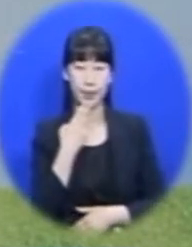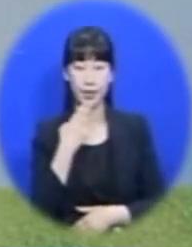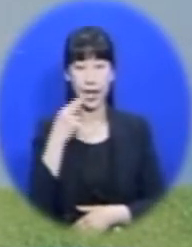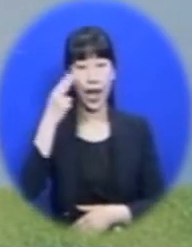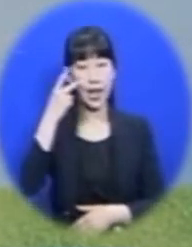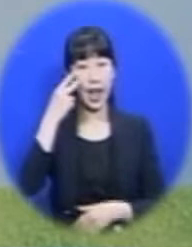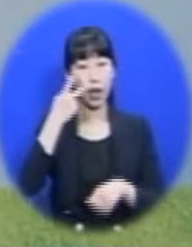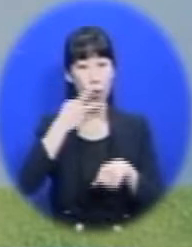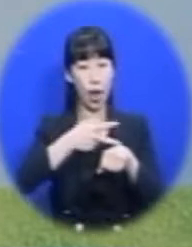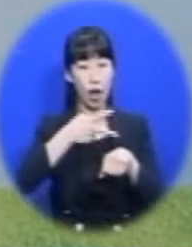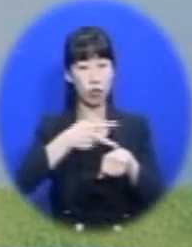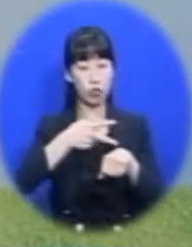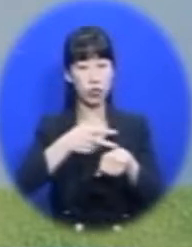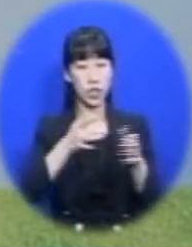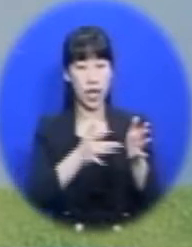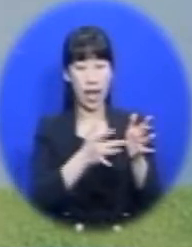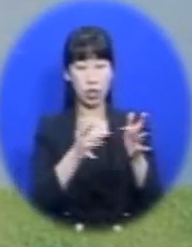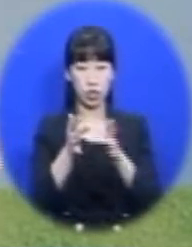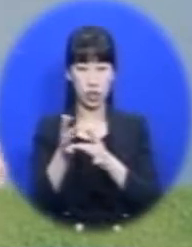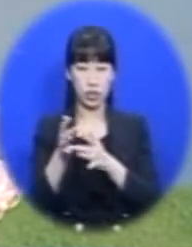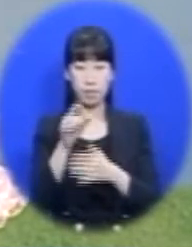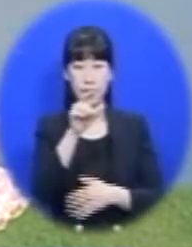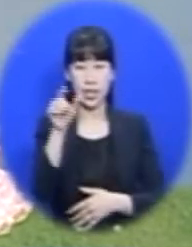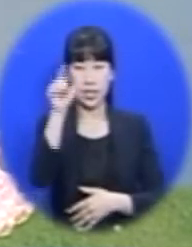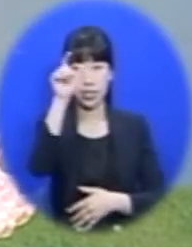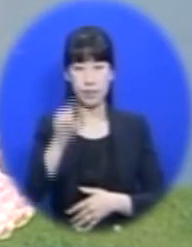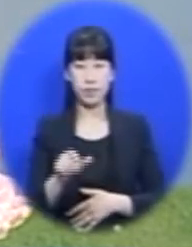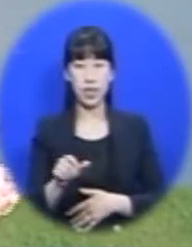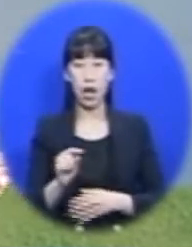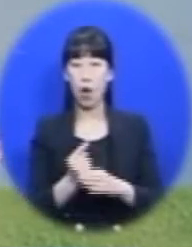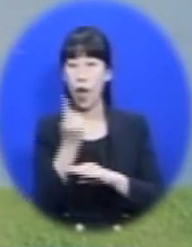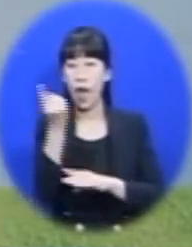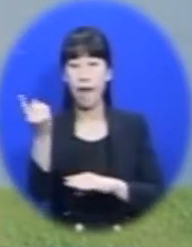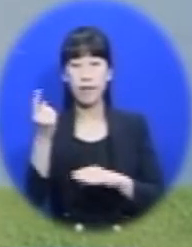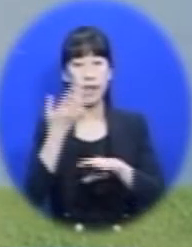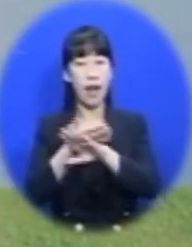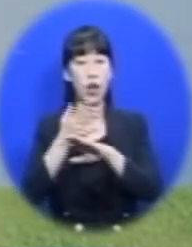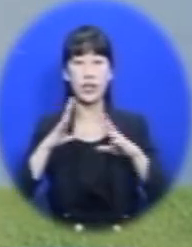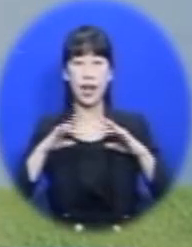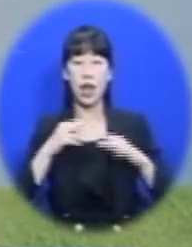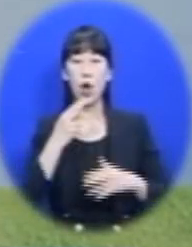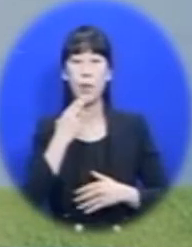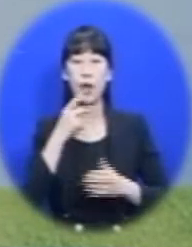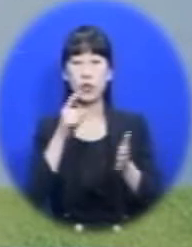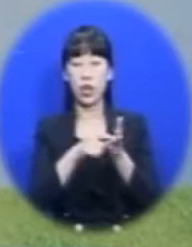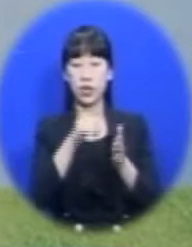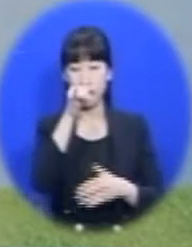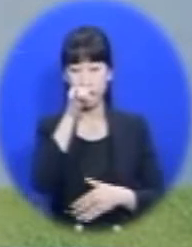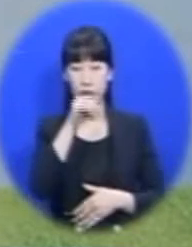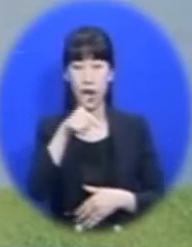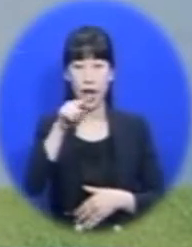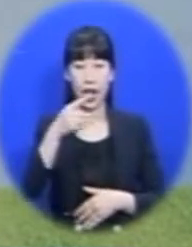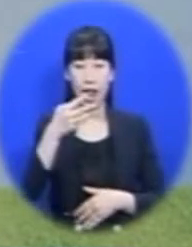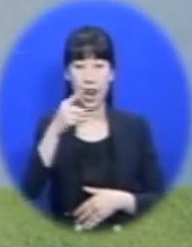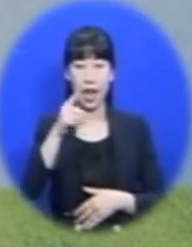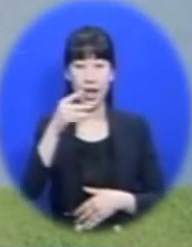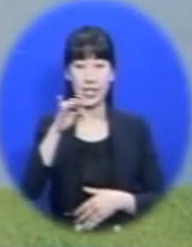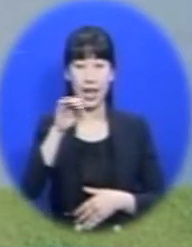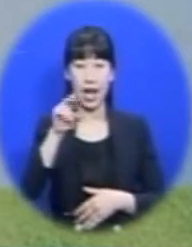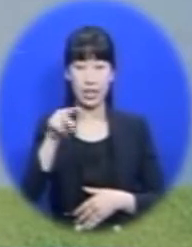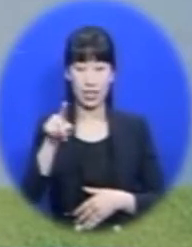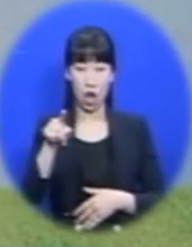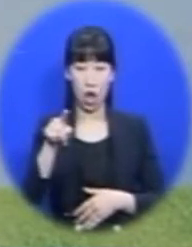바울은 예수님의 십자가 외에는 자랑할 것이 없다고 그랬습니다. 갈라디아서 6장 14절에 내게는 우리 주 예수 그리스도의